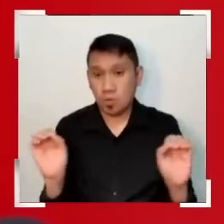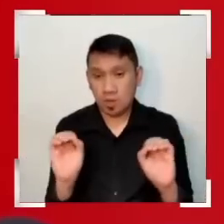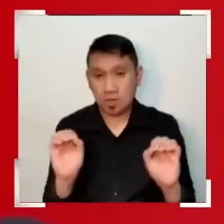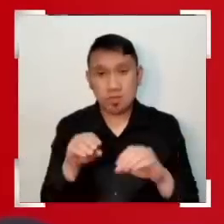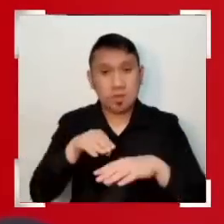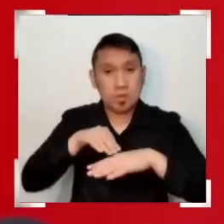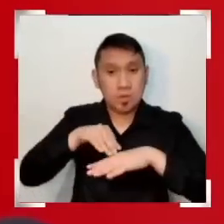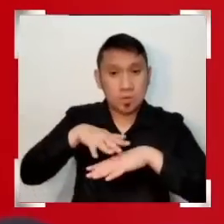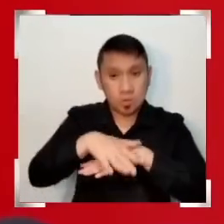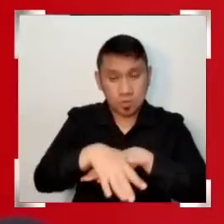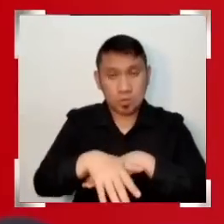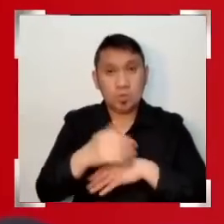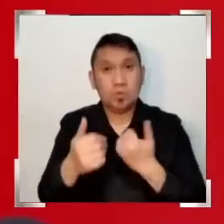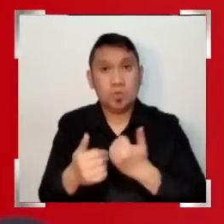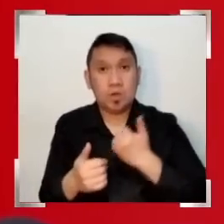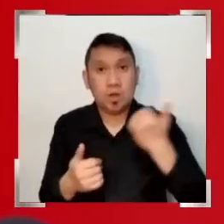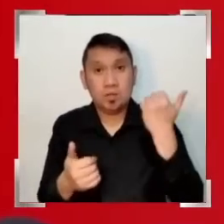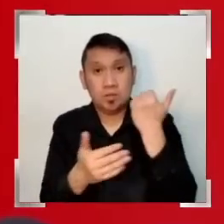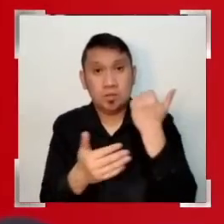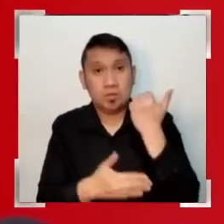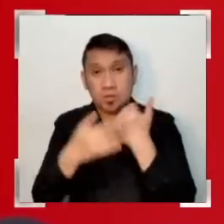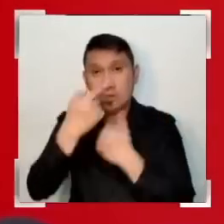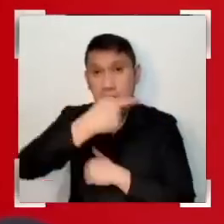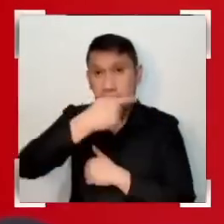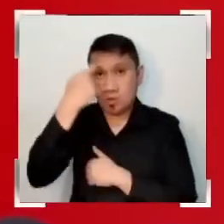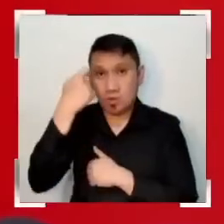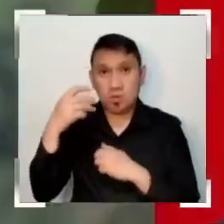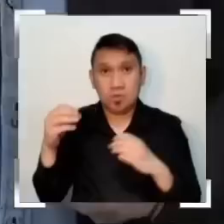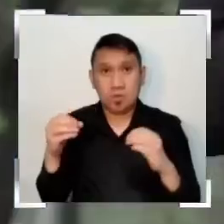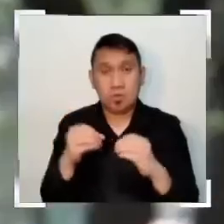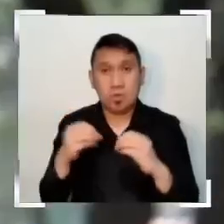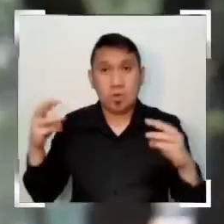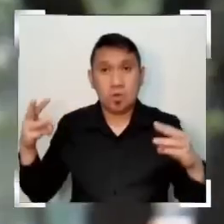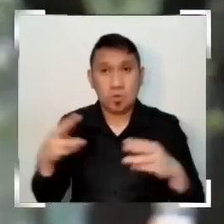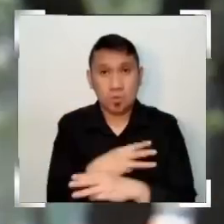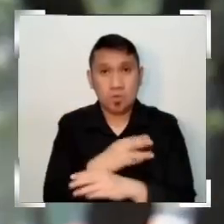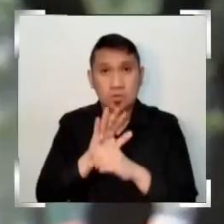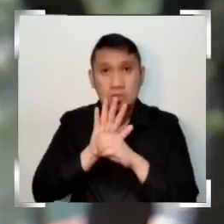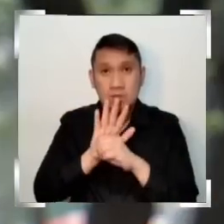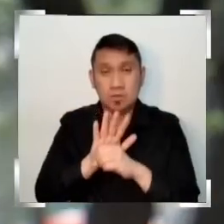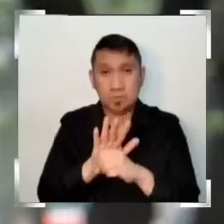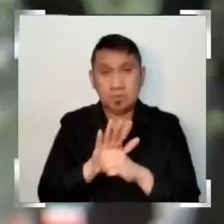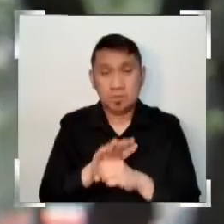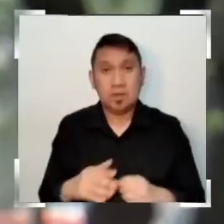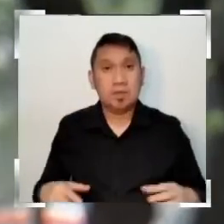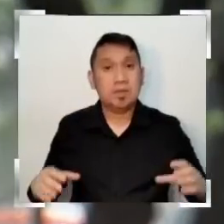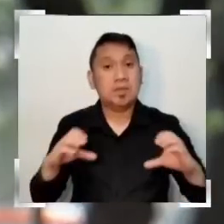mga tagalabas dahil palalalain lang nito ang tensyon. Para sa GMA